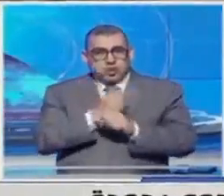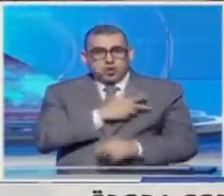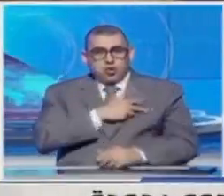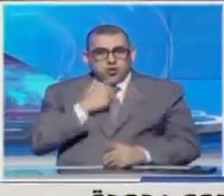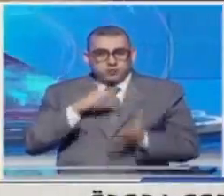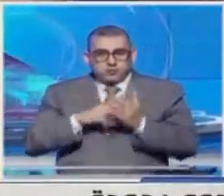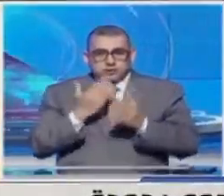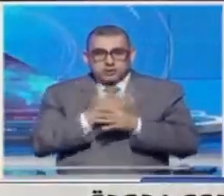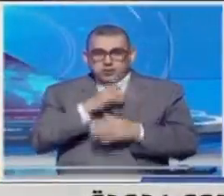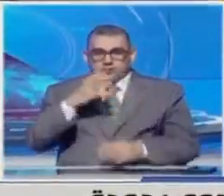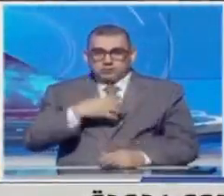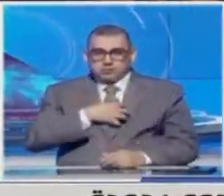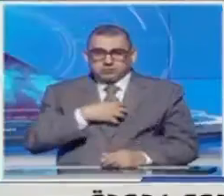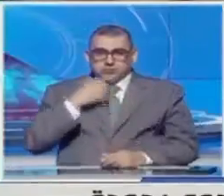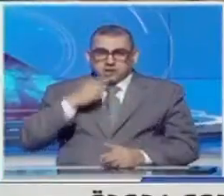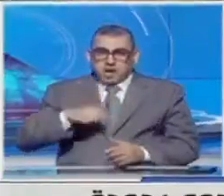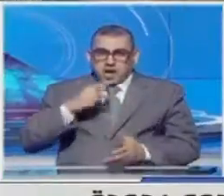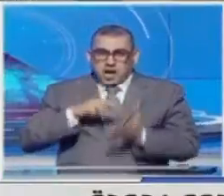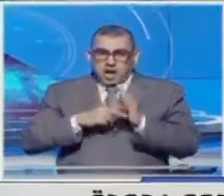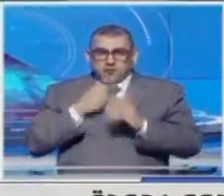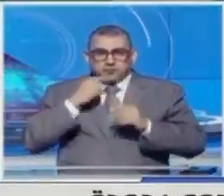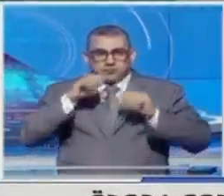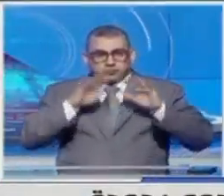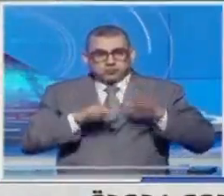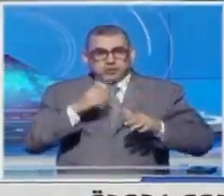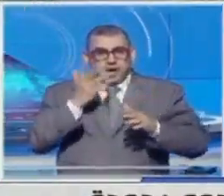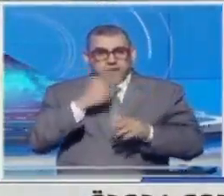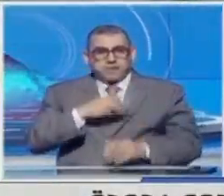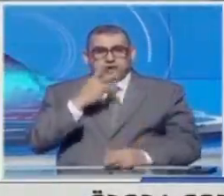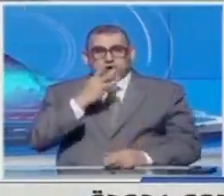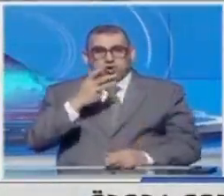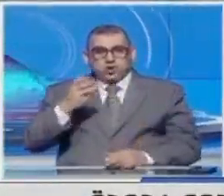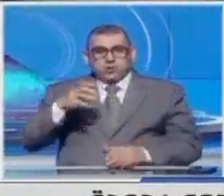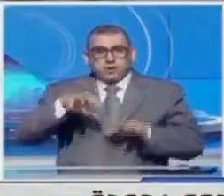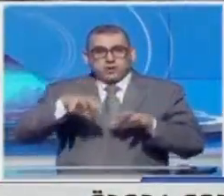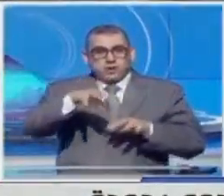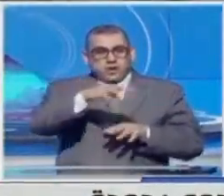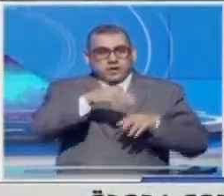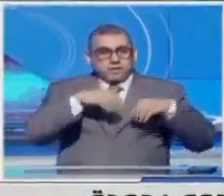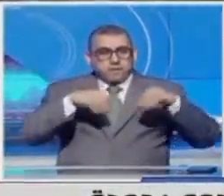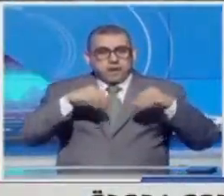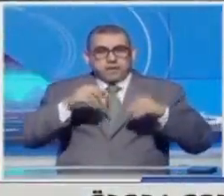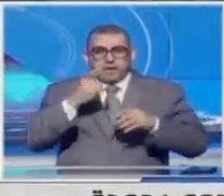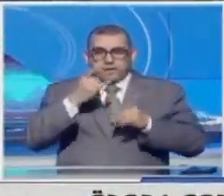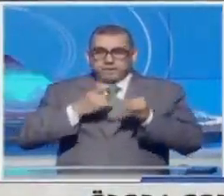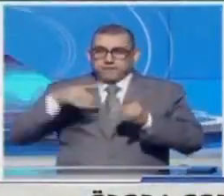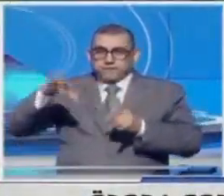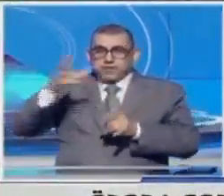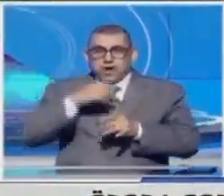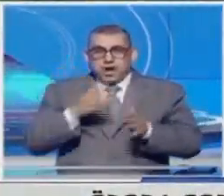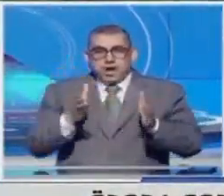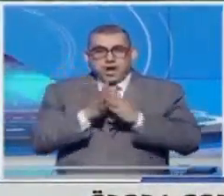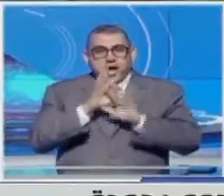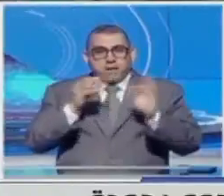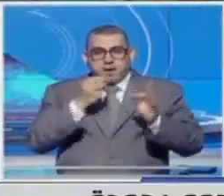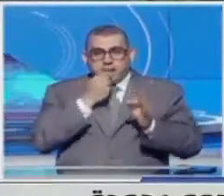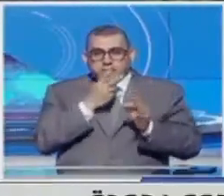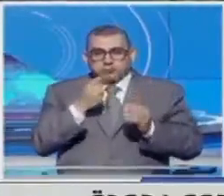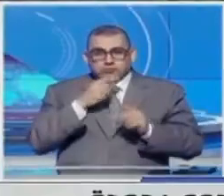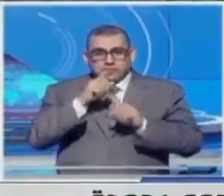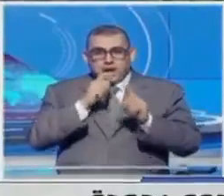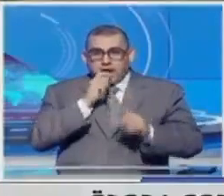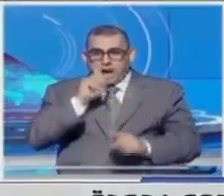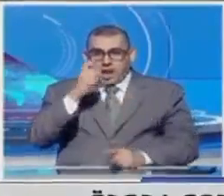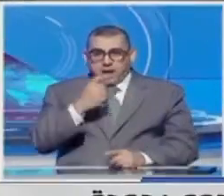لتخفيف العبء عن كاهل المواطنين عبر ما يقرب من 300 منفذ ثابت ومتحرك يقدم مختلف السلع ومنتجات